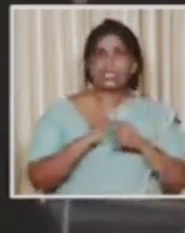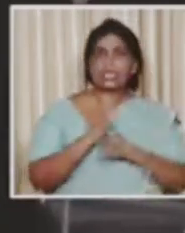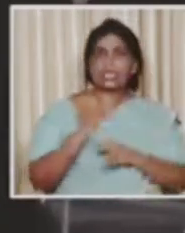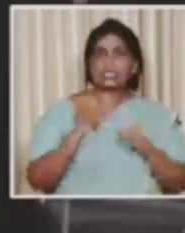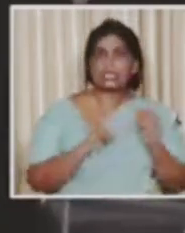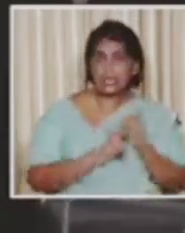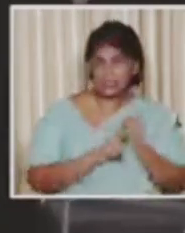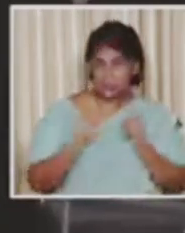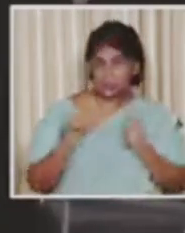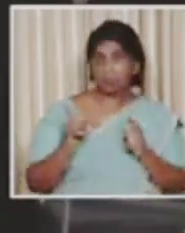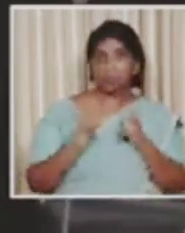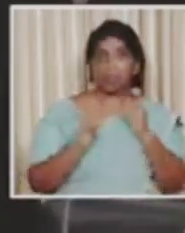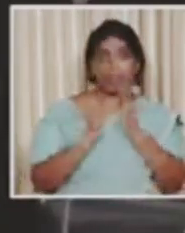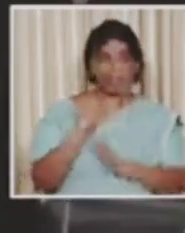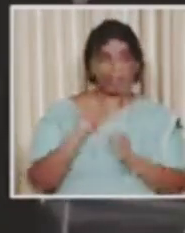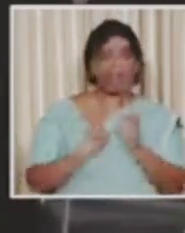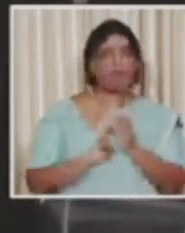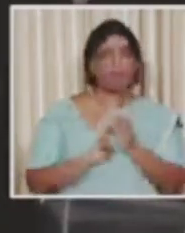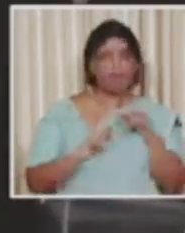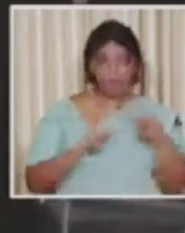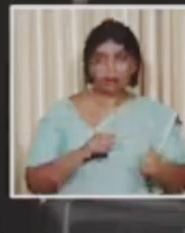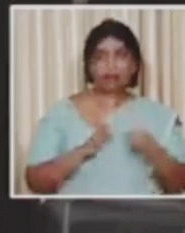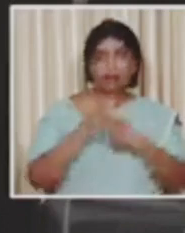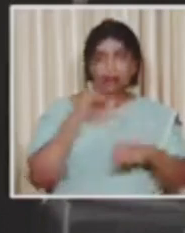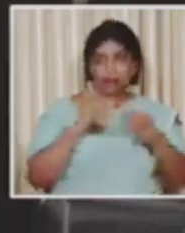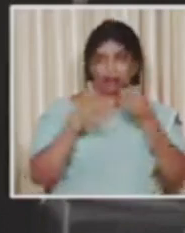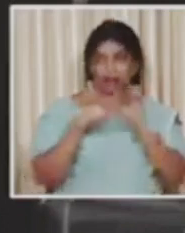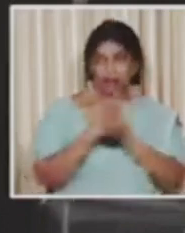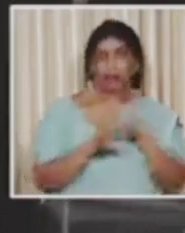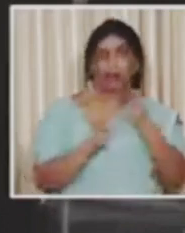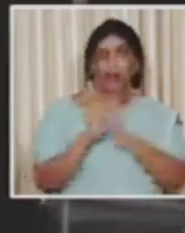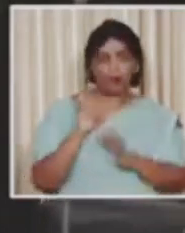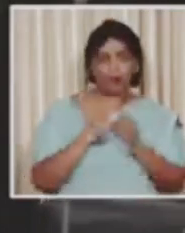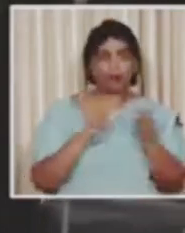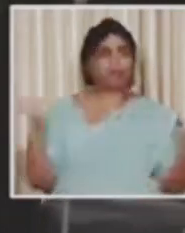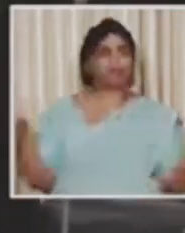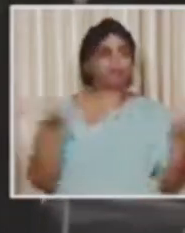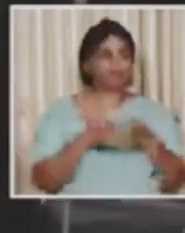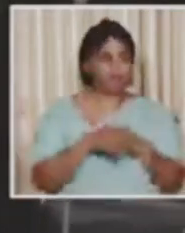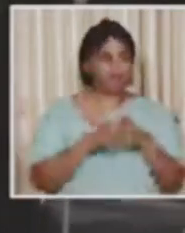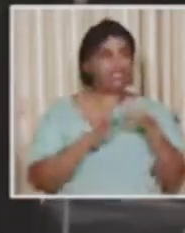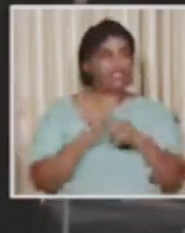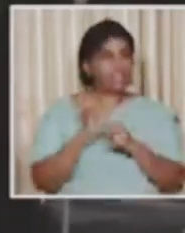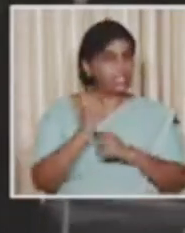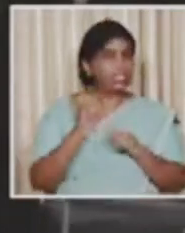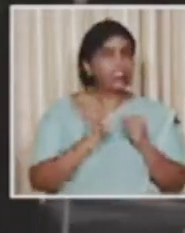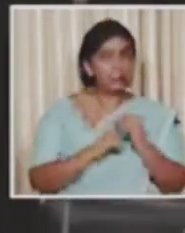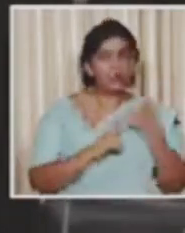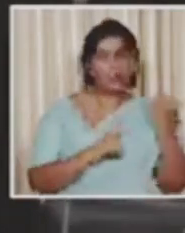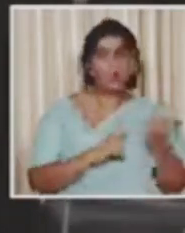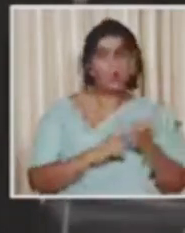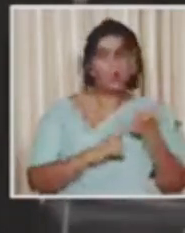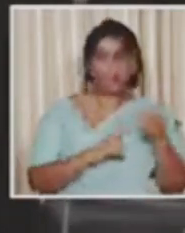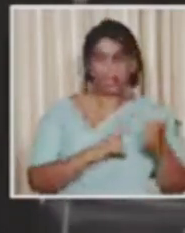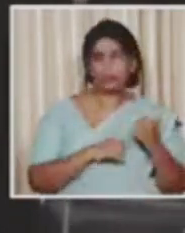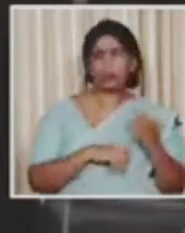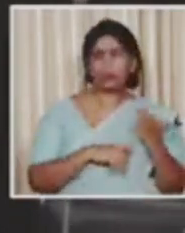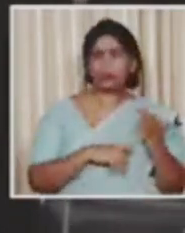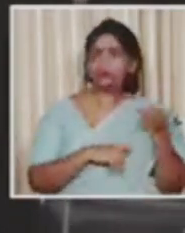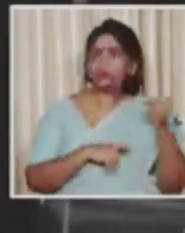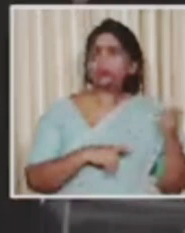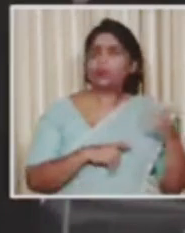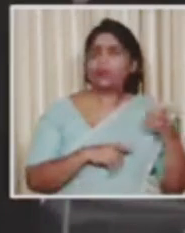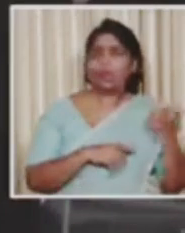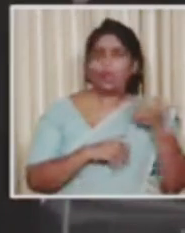පෙරමුණේ ලයිස්තුවේ මන්ත්‍රීතුමා, මේ පාර ඉල්ලන මන්ත්‍රීතුමා එකතු කරගෙන ජනතා විමුක්ති පෙරමුණේ මොකද බලුත් මොකද්ද කියන්නේ දැන් ඉල්ලන්නේ. ඒකේ